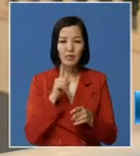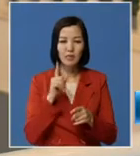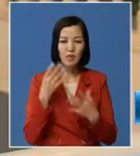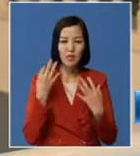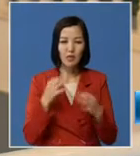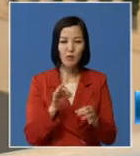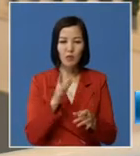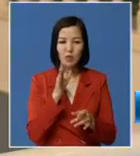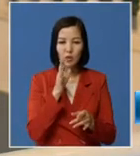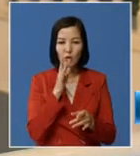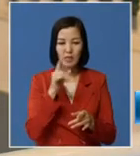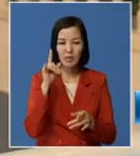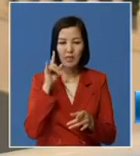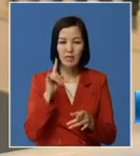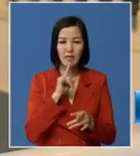тәуелсіз кезеңдегі